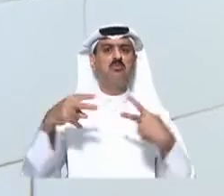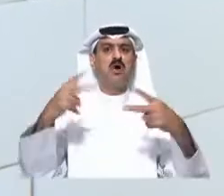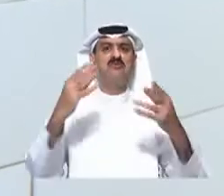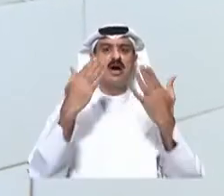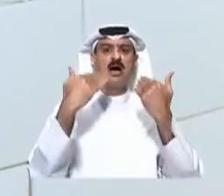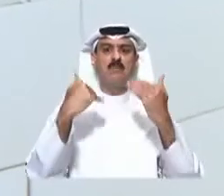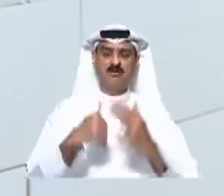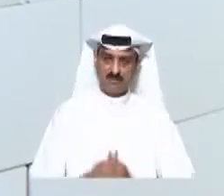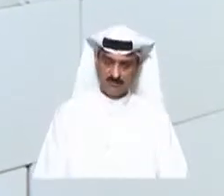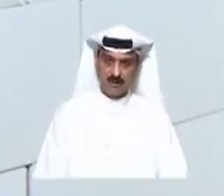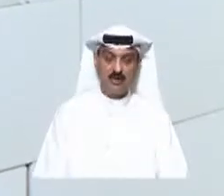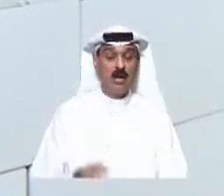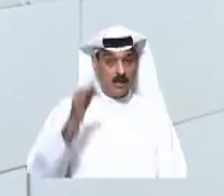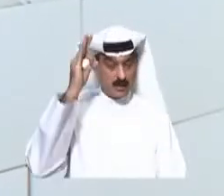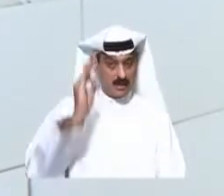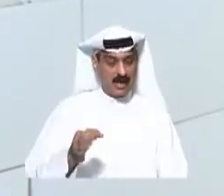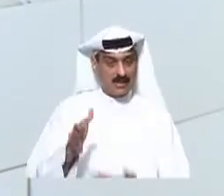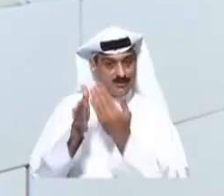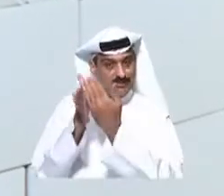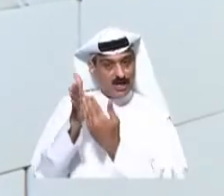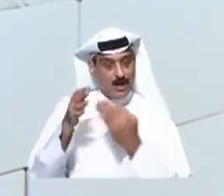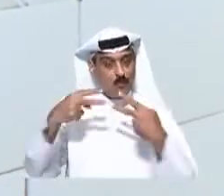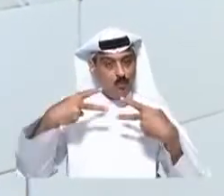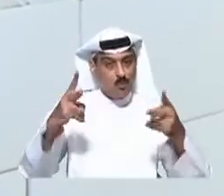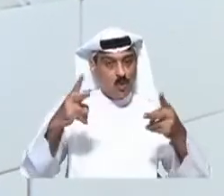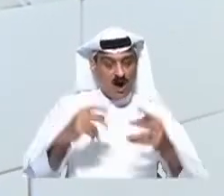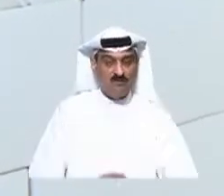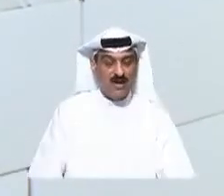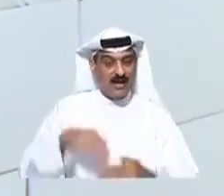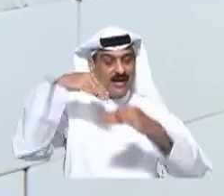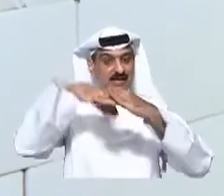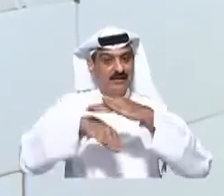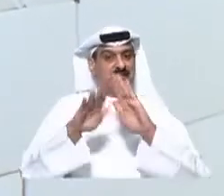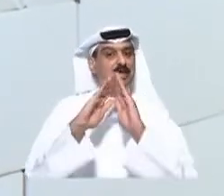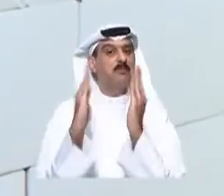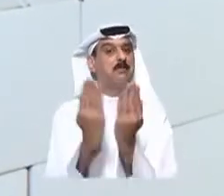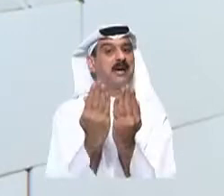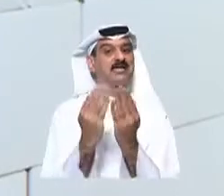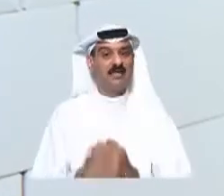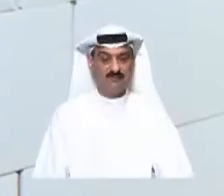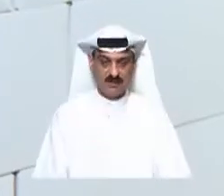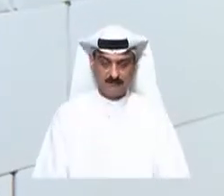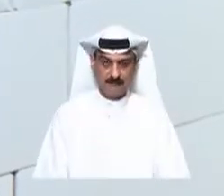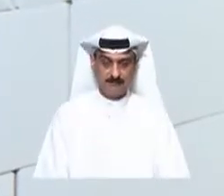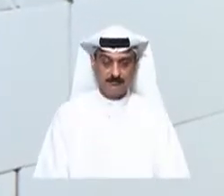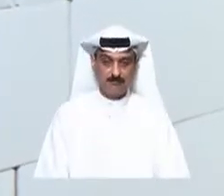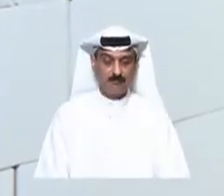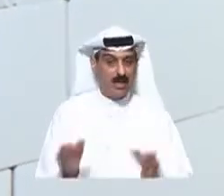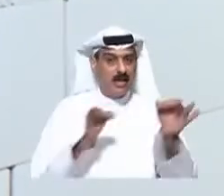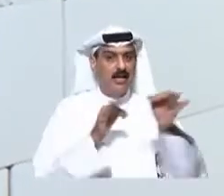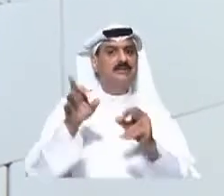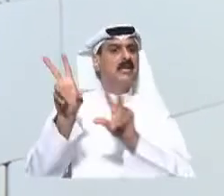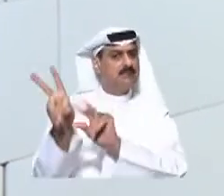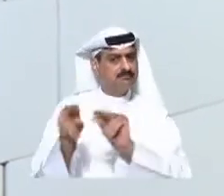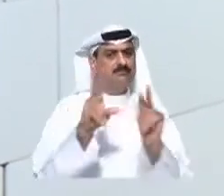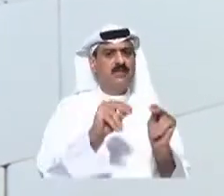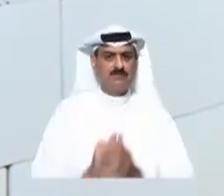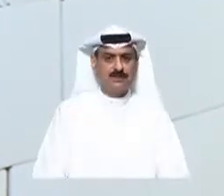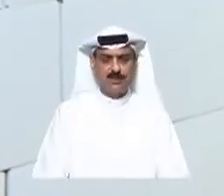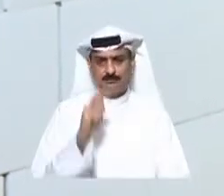يرخص ويستخدم الاستخدام اللي هو بالسراديب تخزين ما تخزين. والهندسيه نفس كذلك